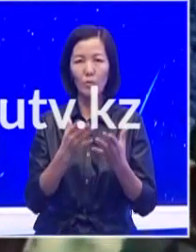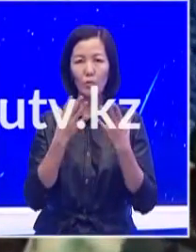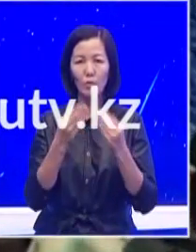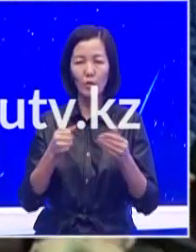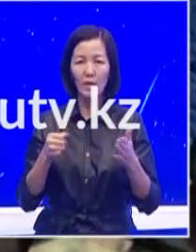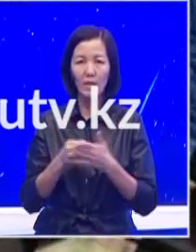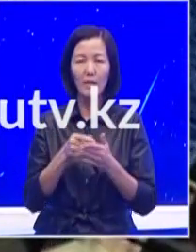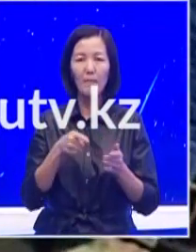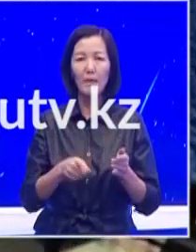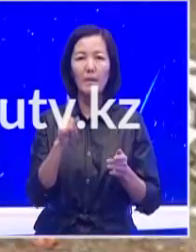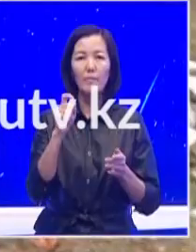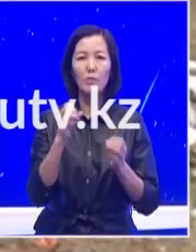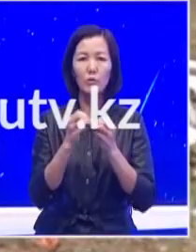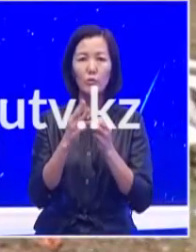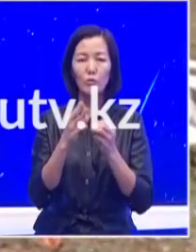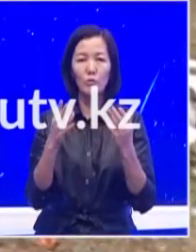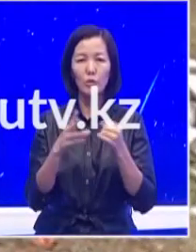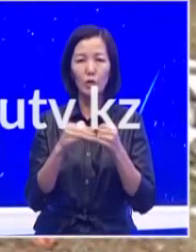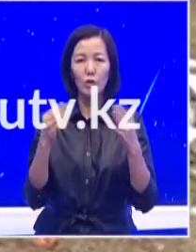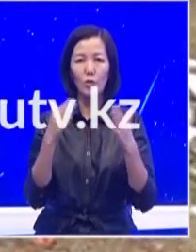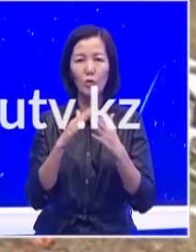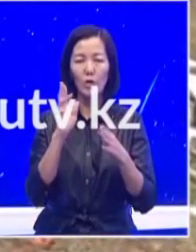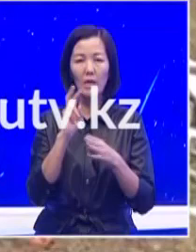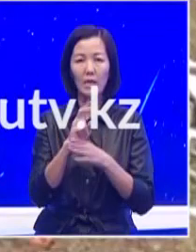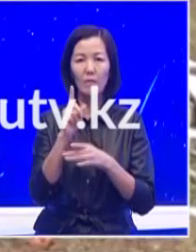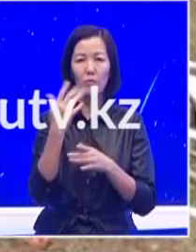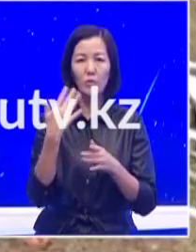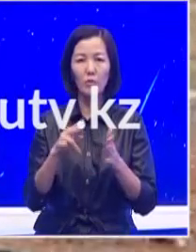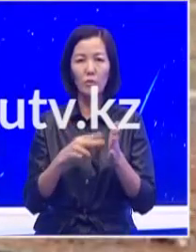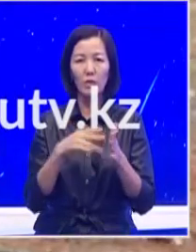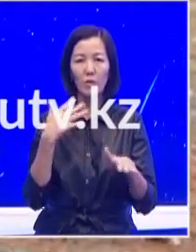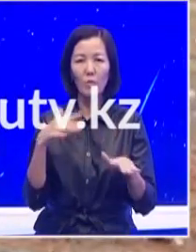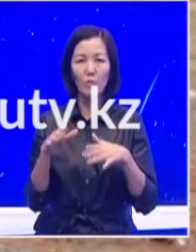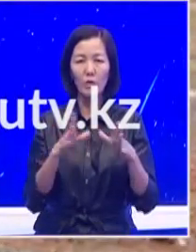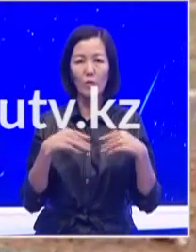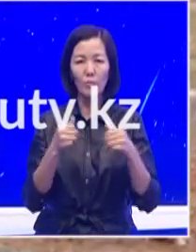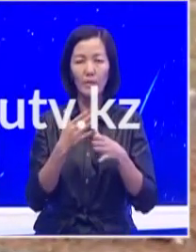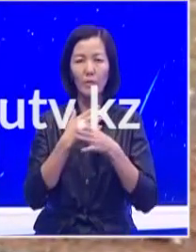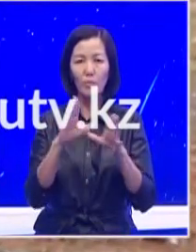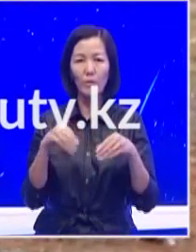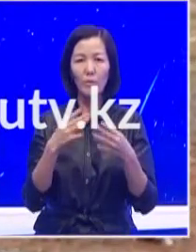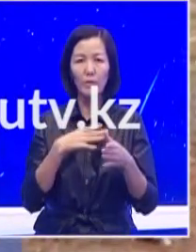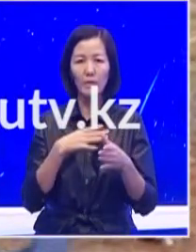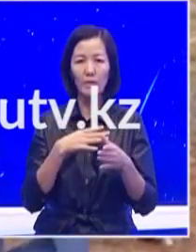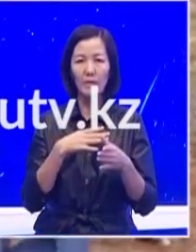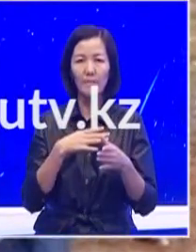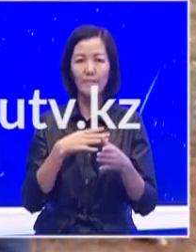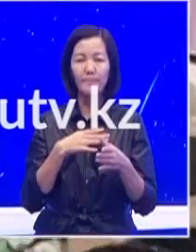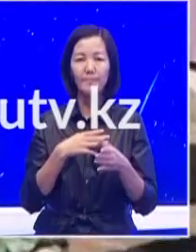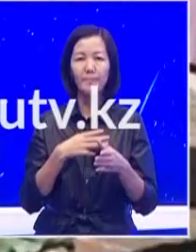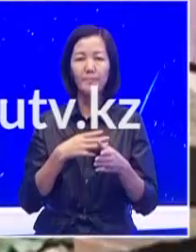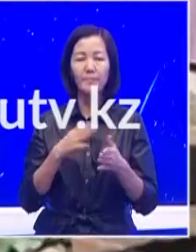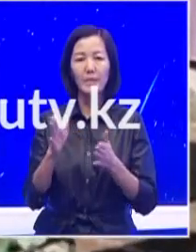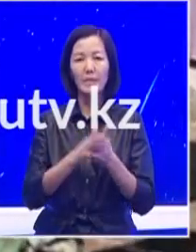аймақтағы 1113 тұрғын үйді аралап, 157 әлеуметтік осал топтағы отбасына көмек көрсеткен. Барысында пеш